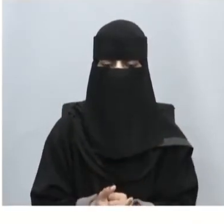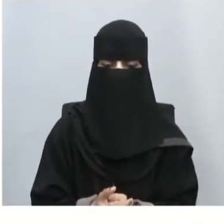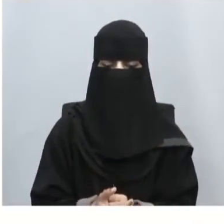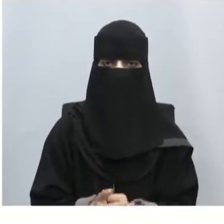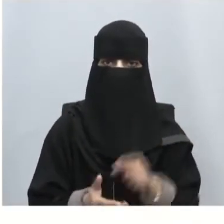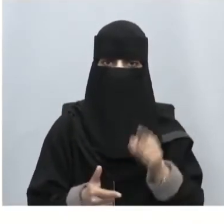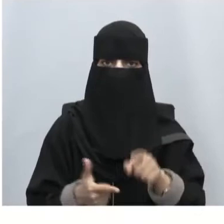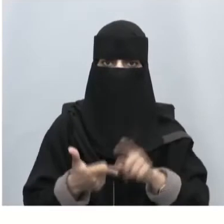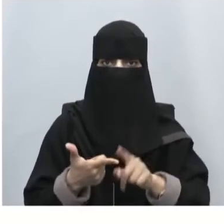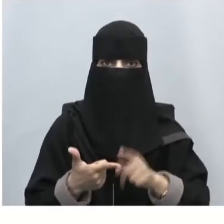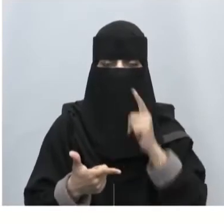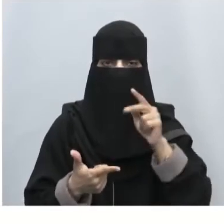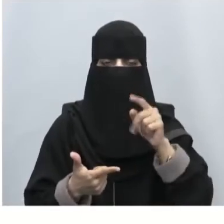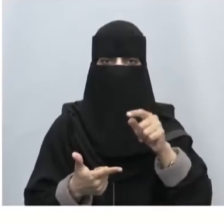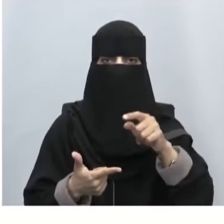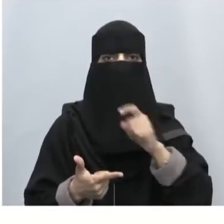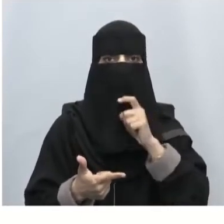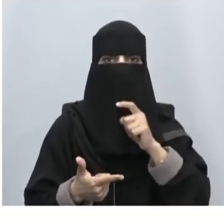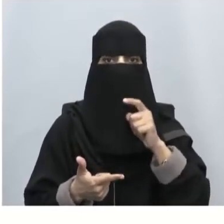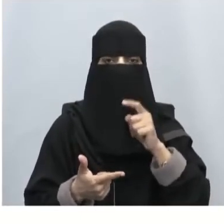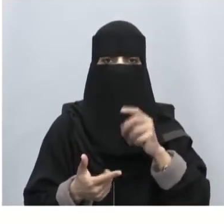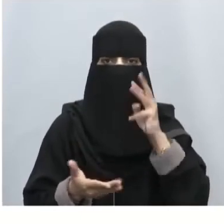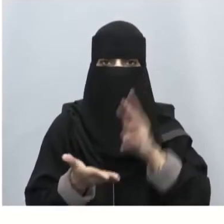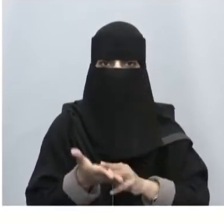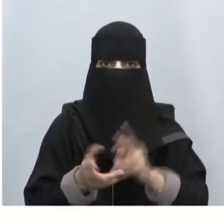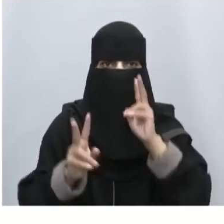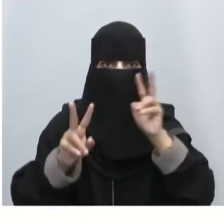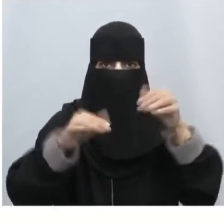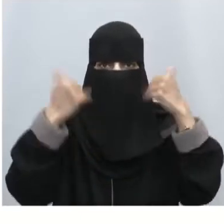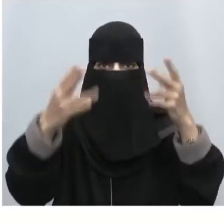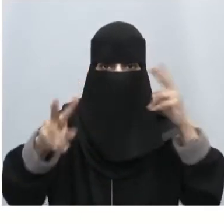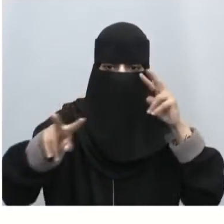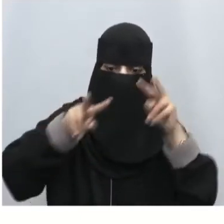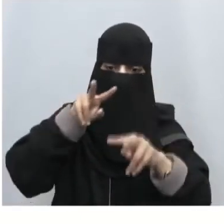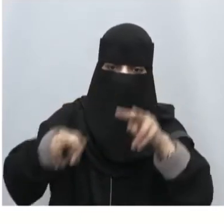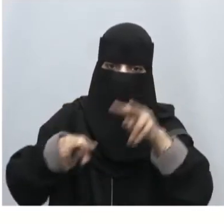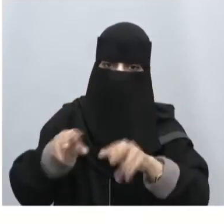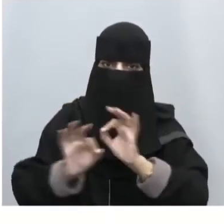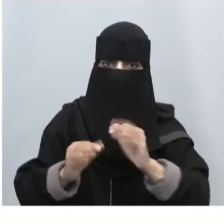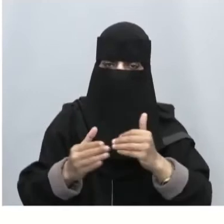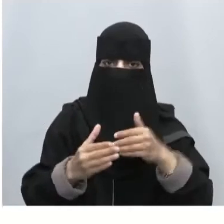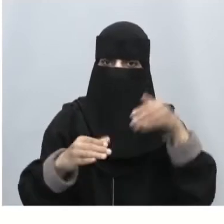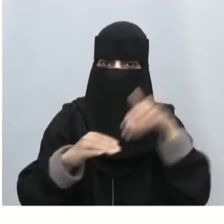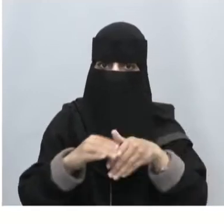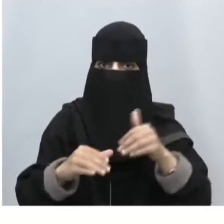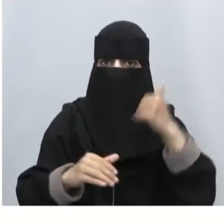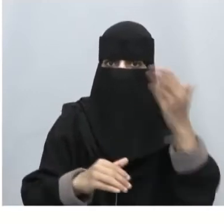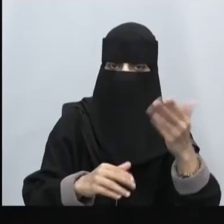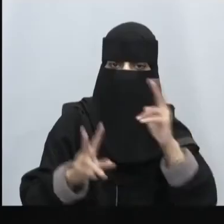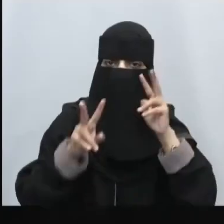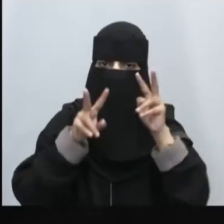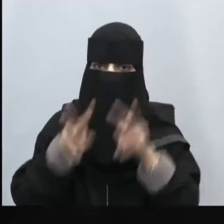وهذا الضعف اثار طمع اعداء المسلمين فيهم سواء من الداخل او من الخارج فطمع اعداء